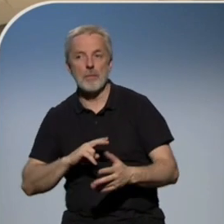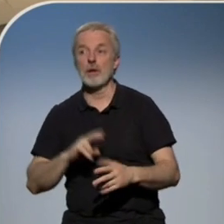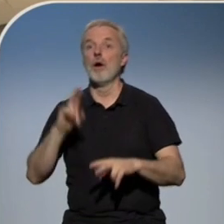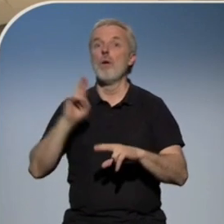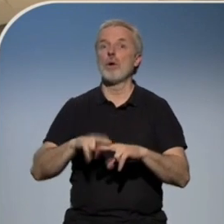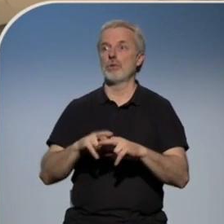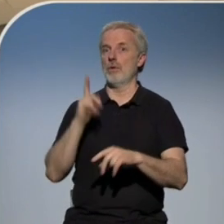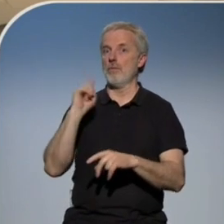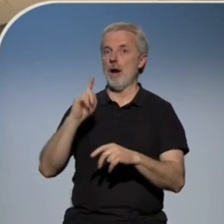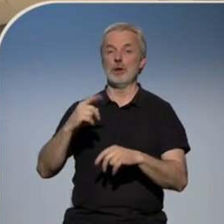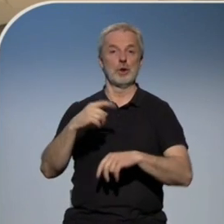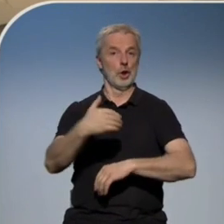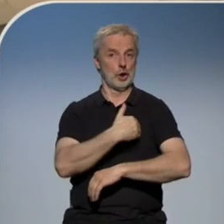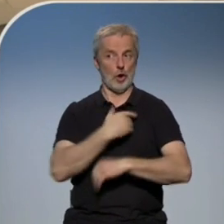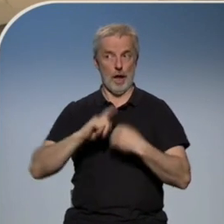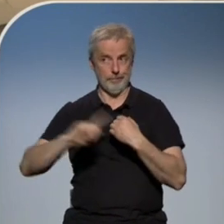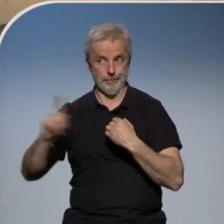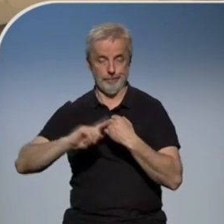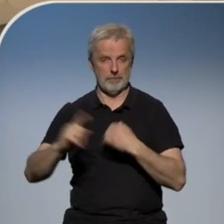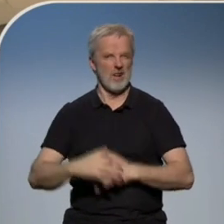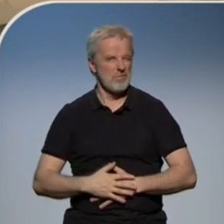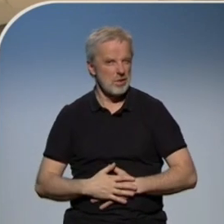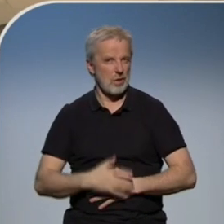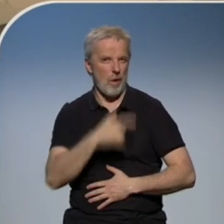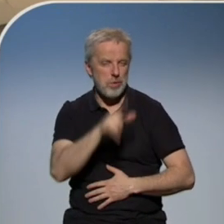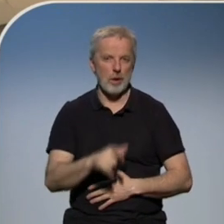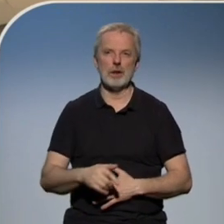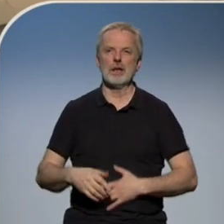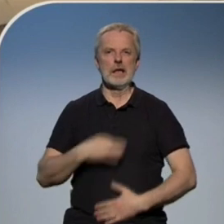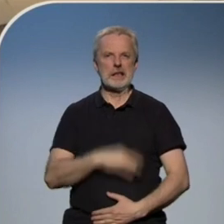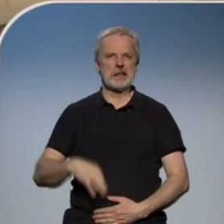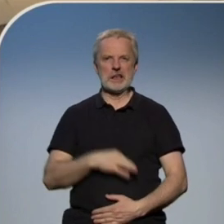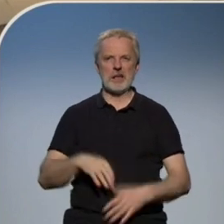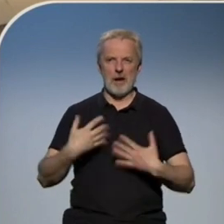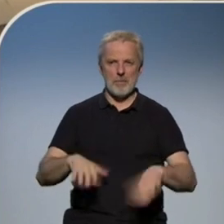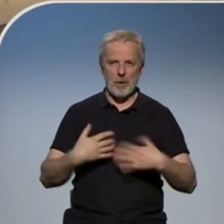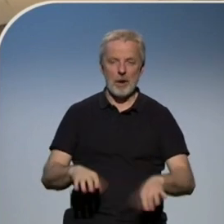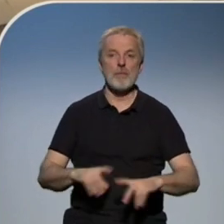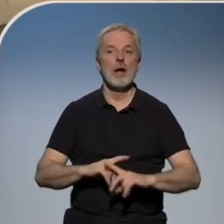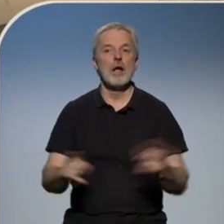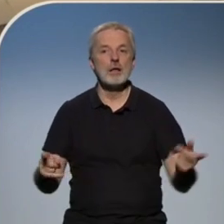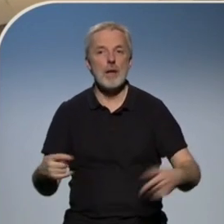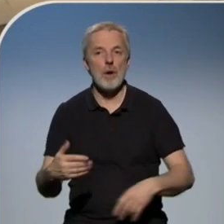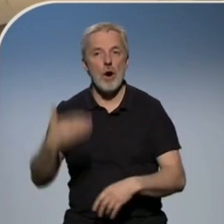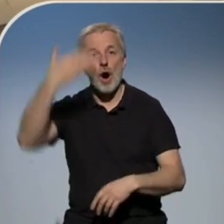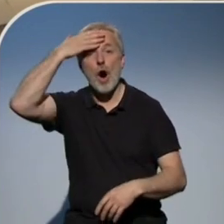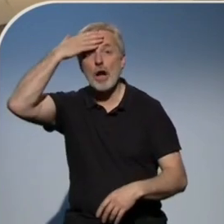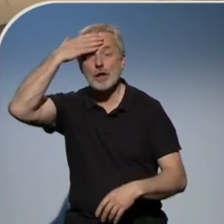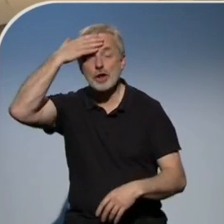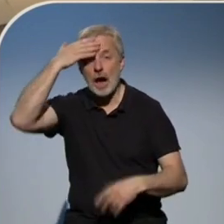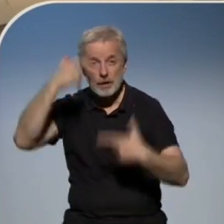chodit do školky, tak mají bolesti břicha, střevní problémy. I horečku si umí způsobit. I horečku.